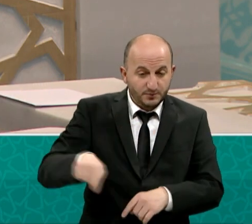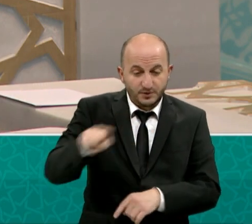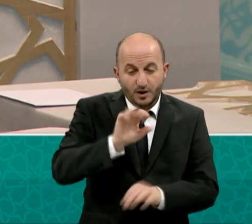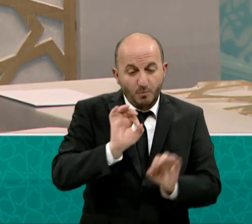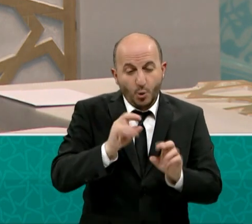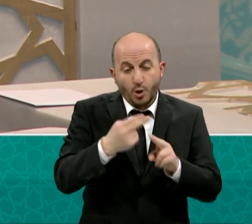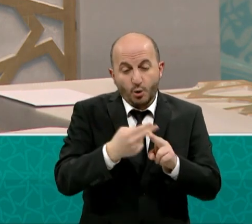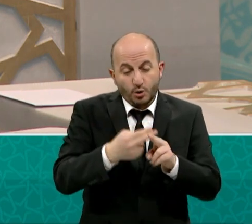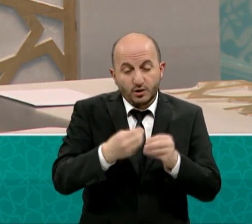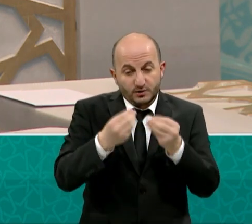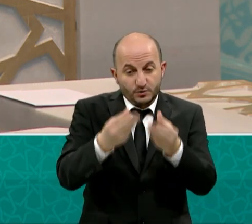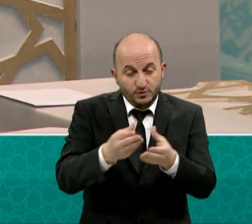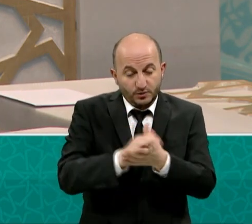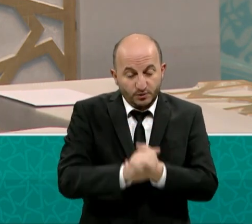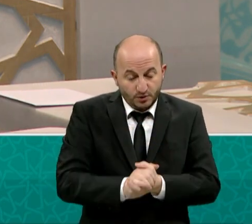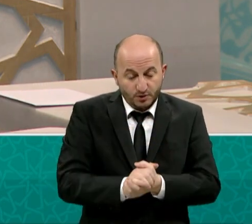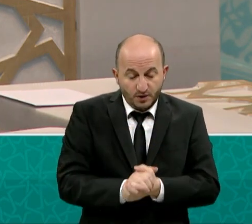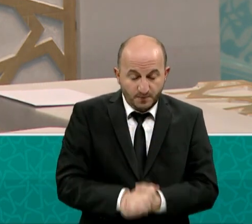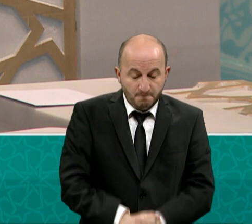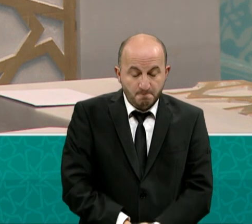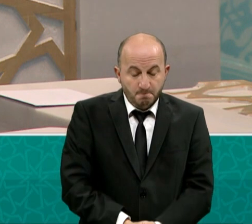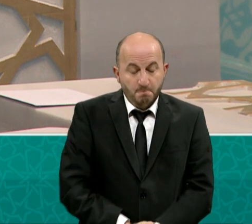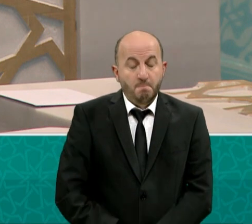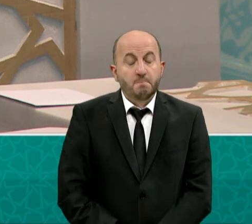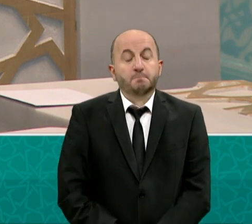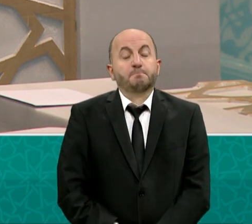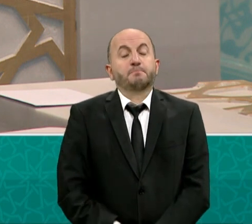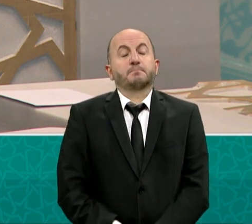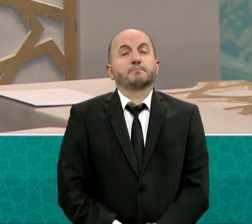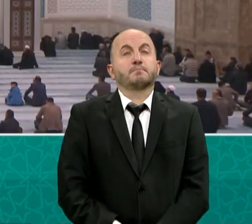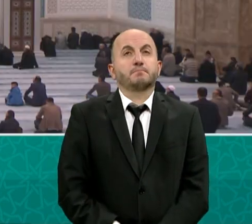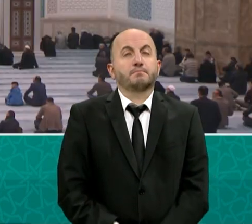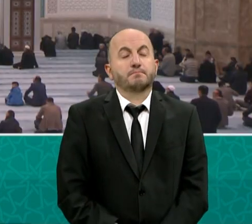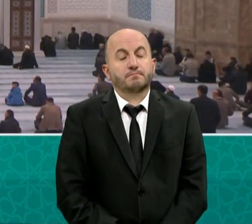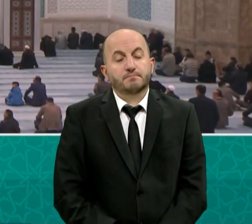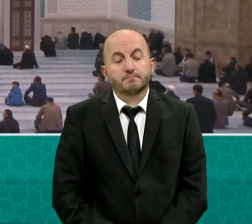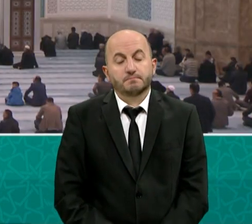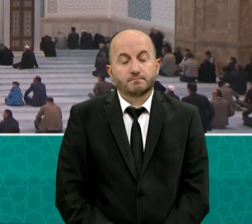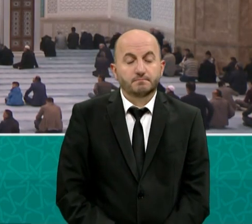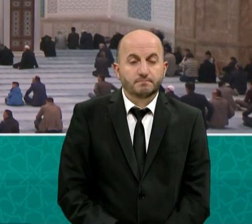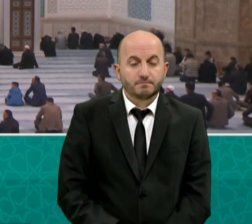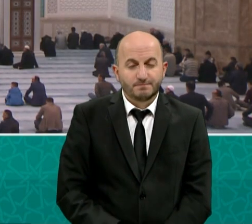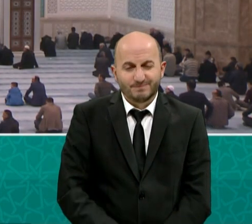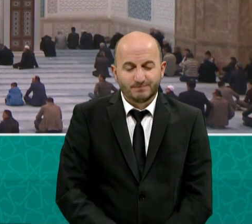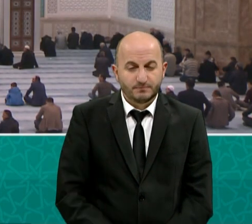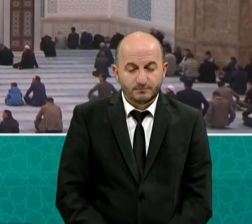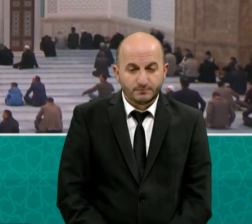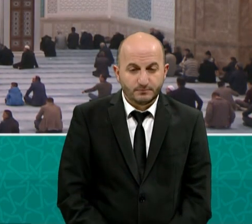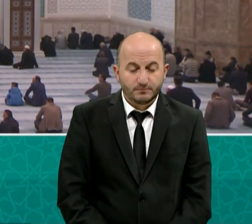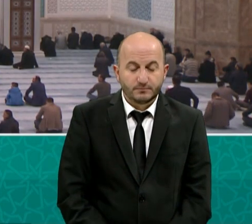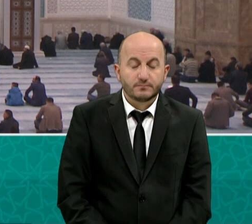örnek gösteriyor. Şimdi bir başka ayeti kerime, yine bunu da sıkça duyduğumuz, okuduğumuz bir ayet.